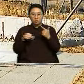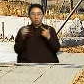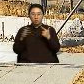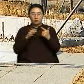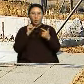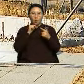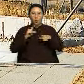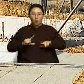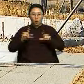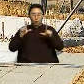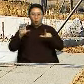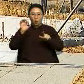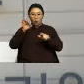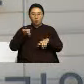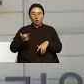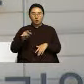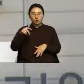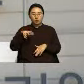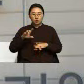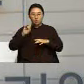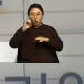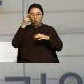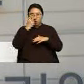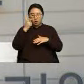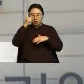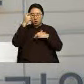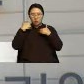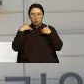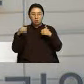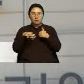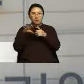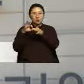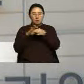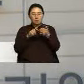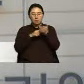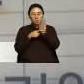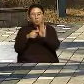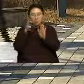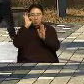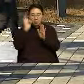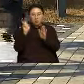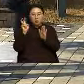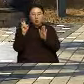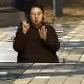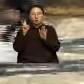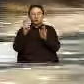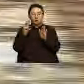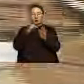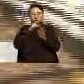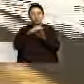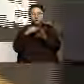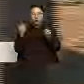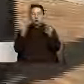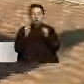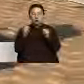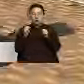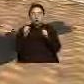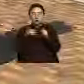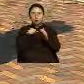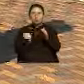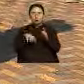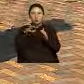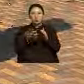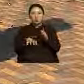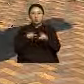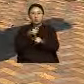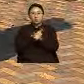월요일마다 원 주지만 국토관리청 앞에서 계속 보았던 풍경입니다 북한강 지키기 운동 본부 등 4개 단체는